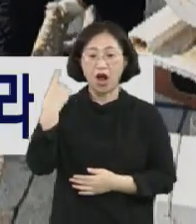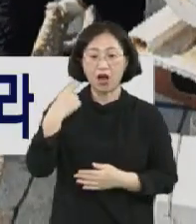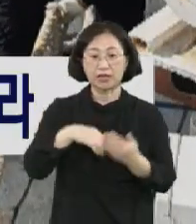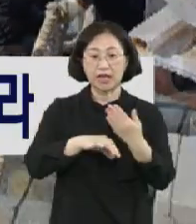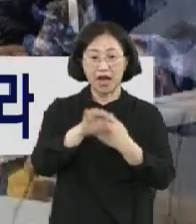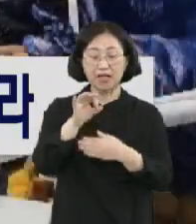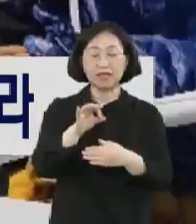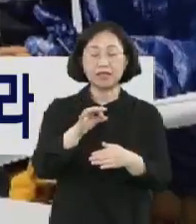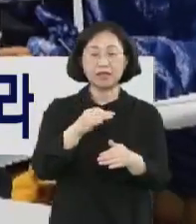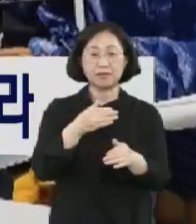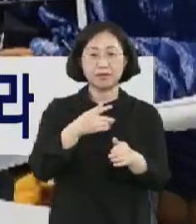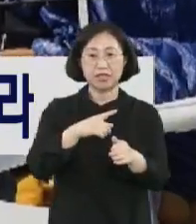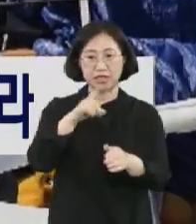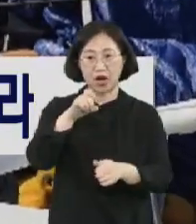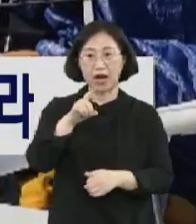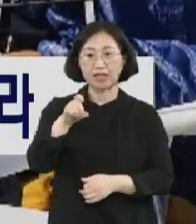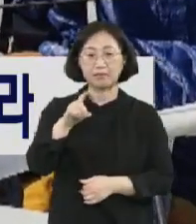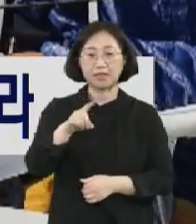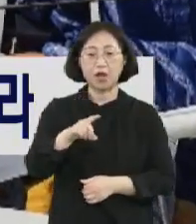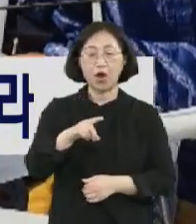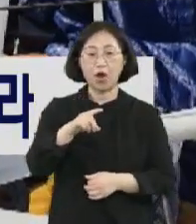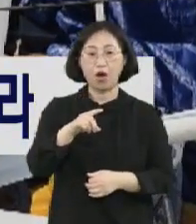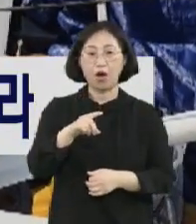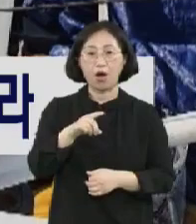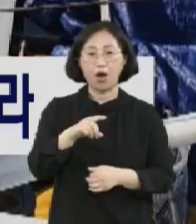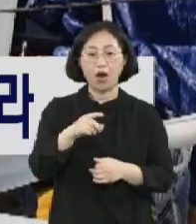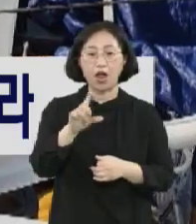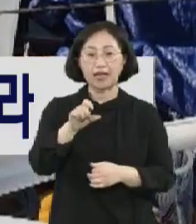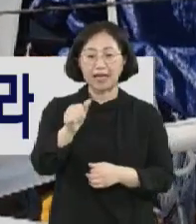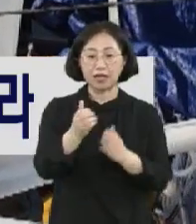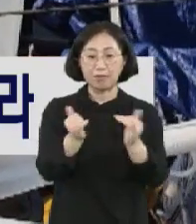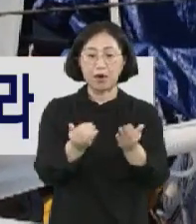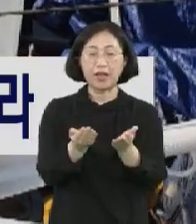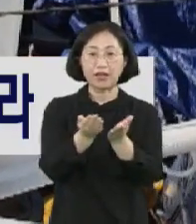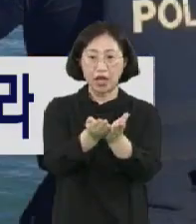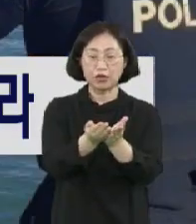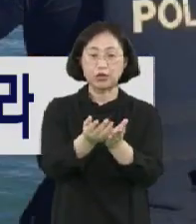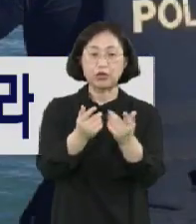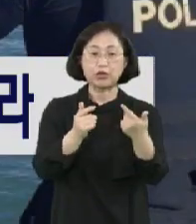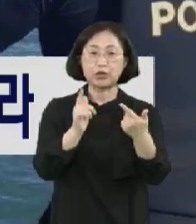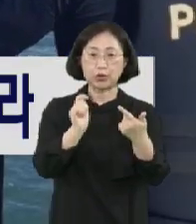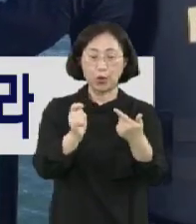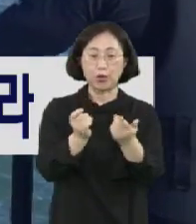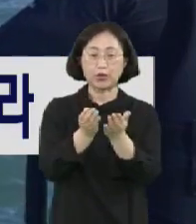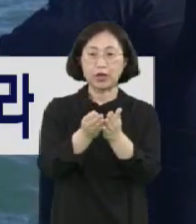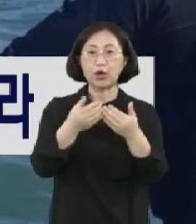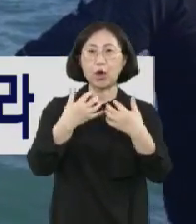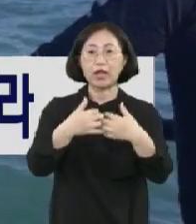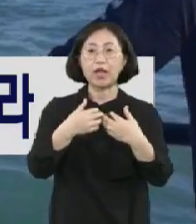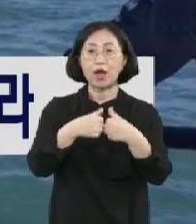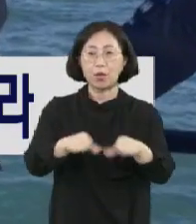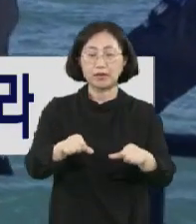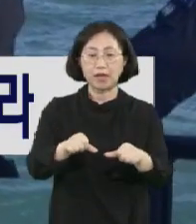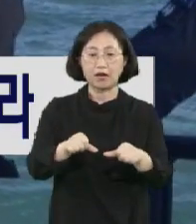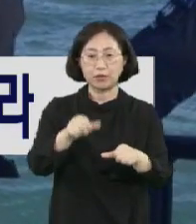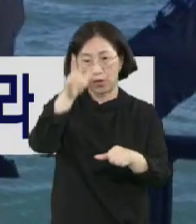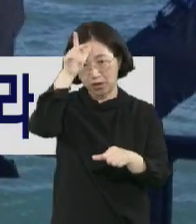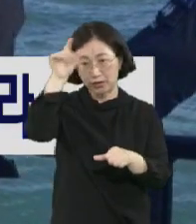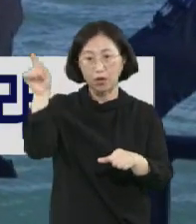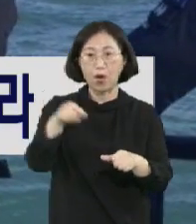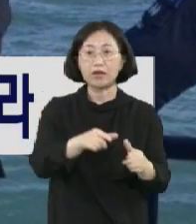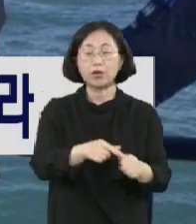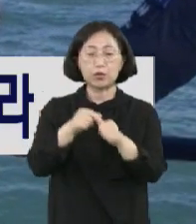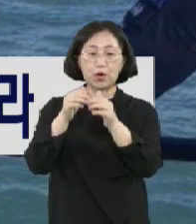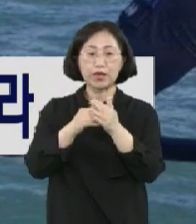오전 11시쯤 보령 소아사도 인근 해상에선 15명을 태운 6톤급 어선이 기관 고장을 일으켜 해경이